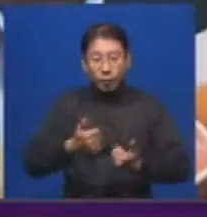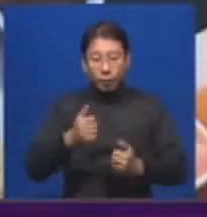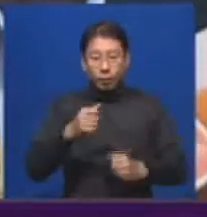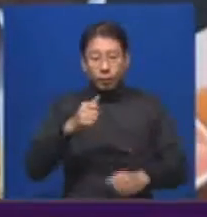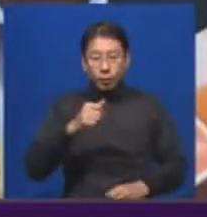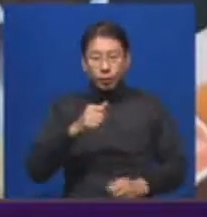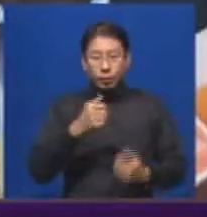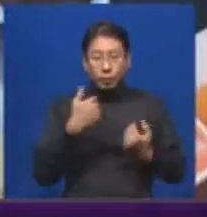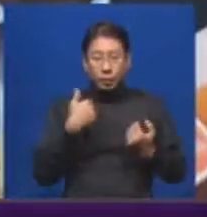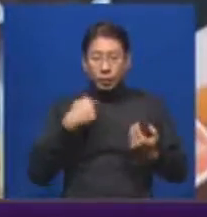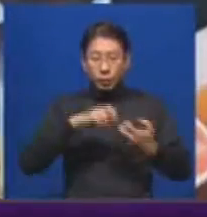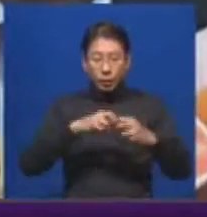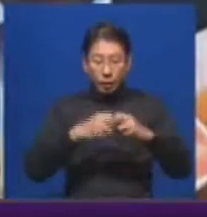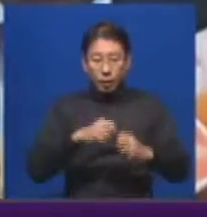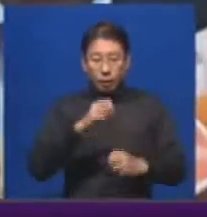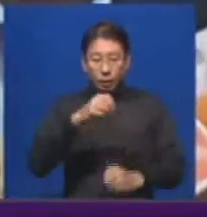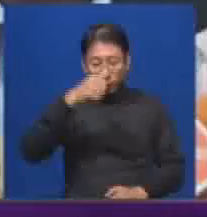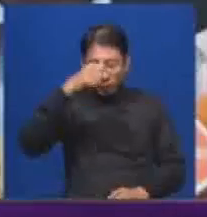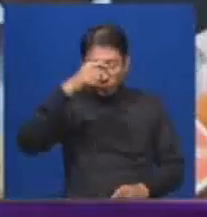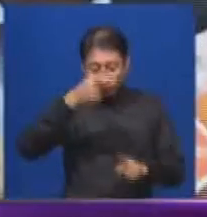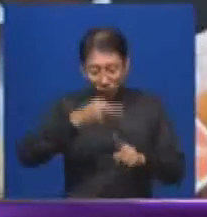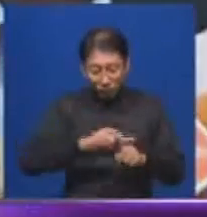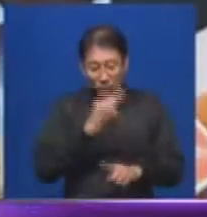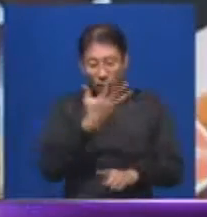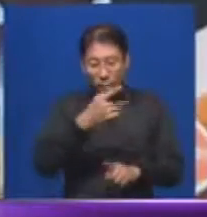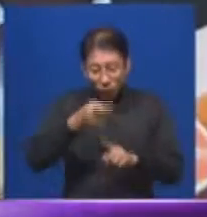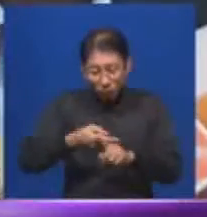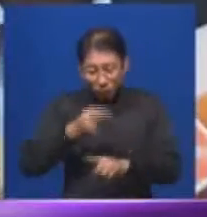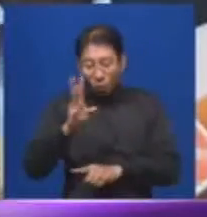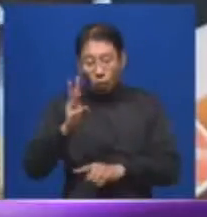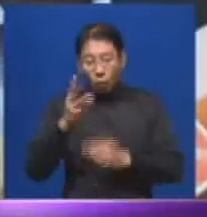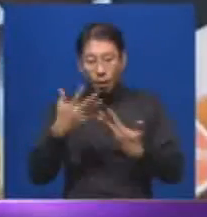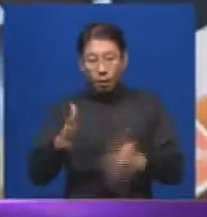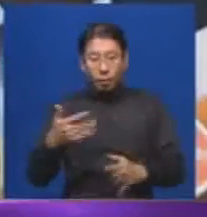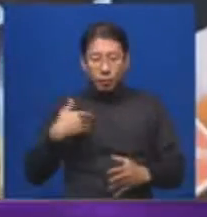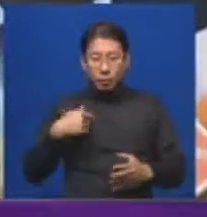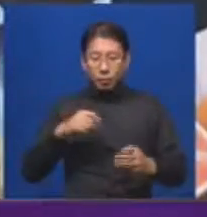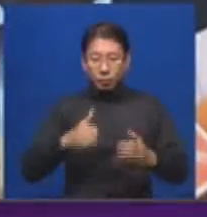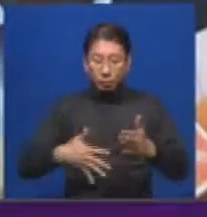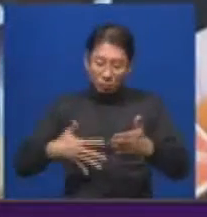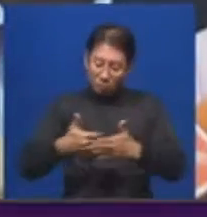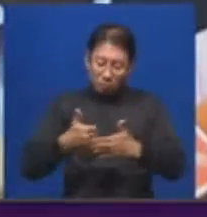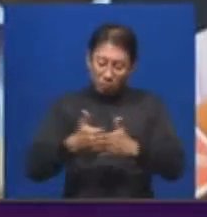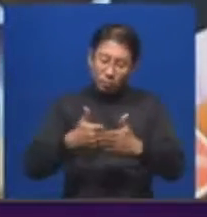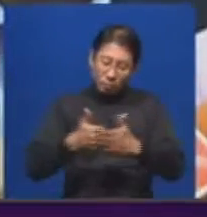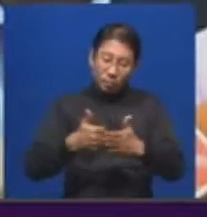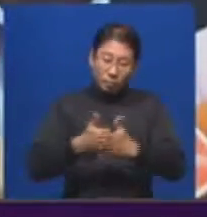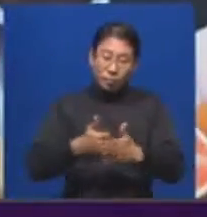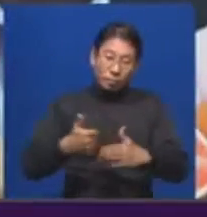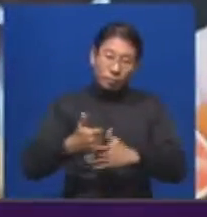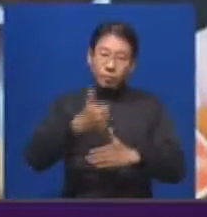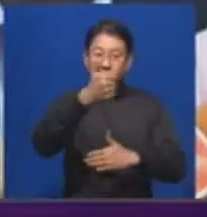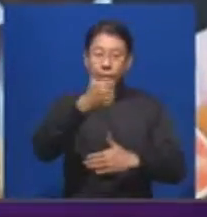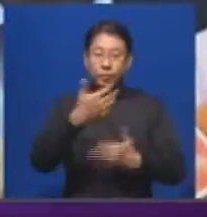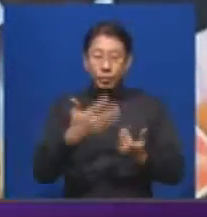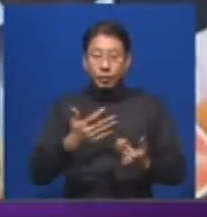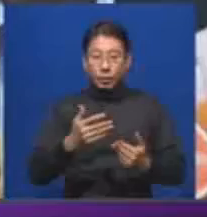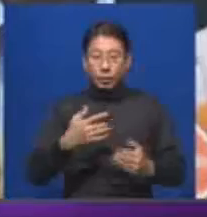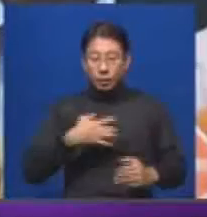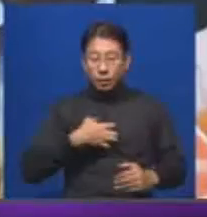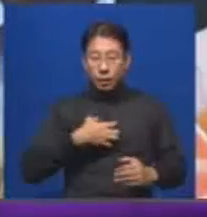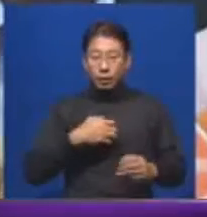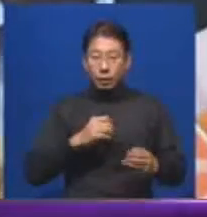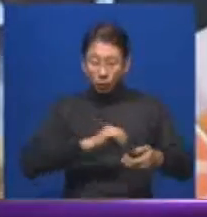5-6 เดือนแล้วก็ไม่มีอะไรที่จะทำให้ประเทศเราดีขึ้นนะคะก็เราคิดว่าถ้าอะไรที่เรามีจุดร่วมร่วมกันได้เราค่อยๆเดินเ